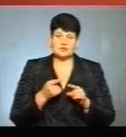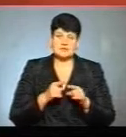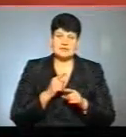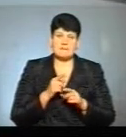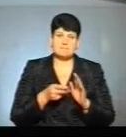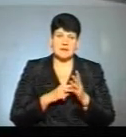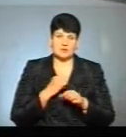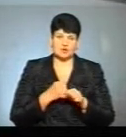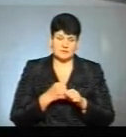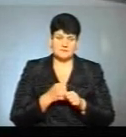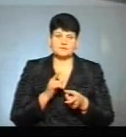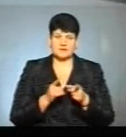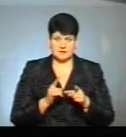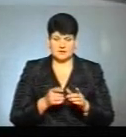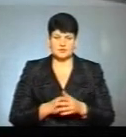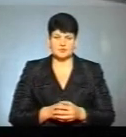розробили. Дійсно,